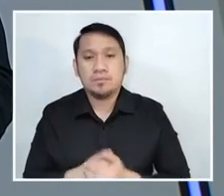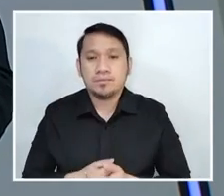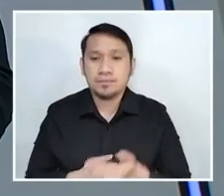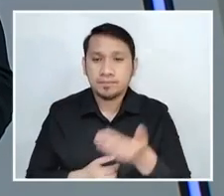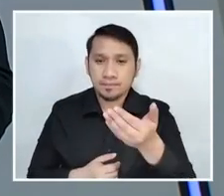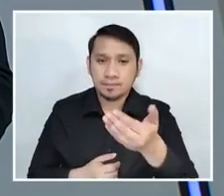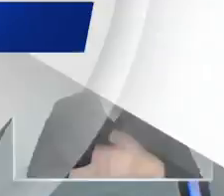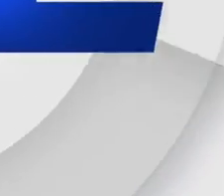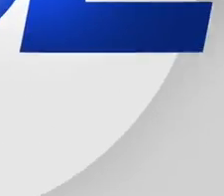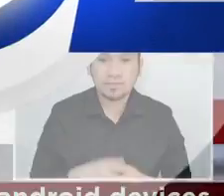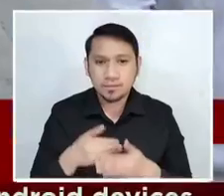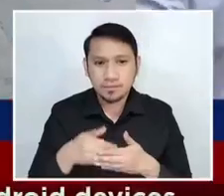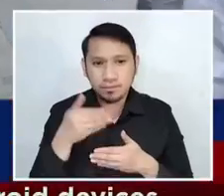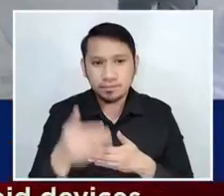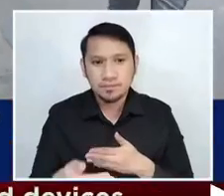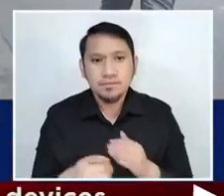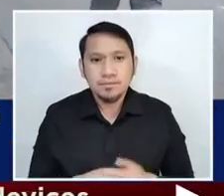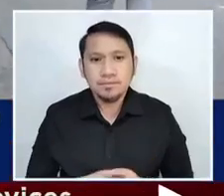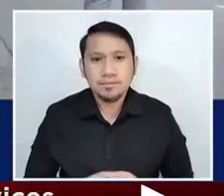Jervis Manahan.